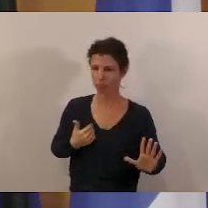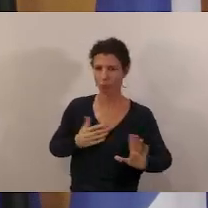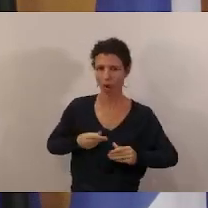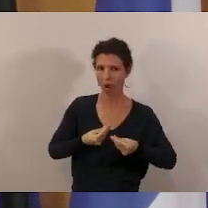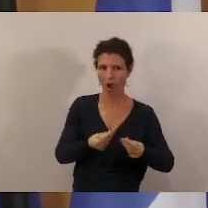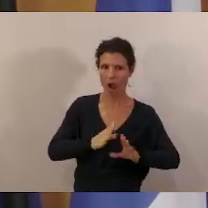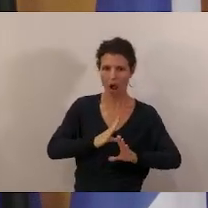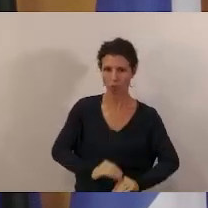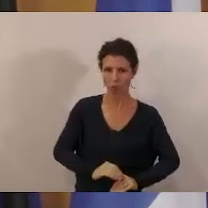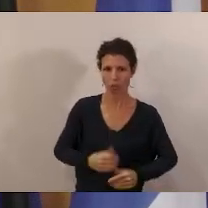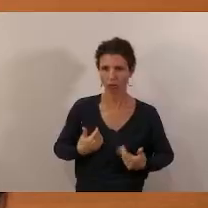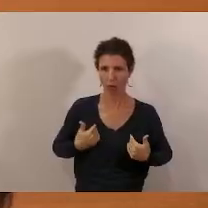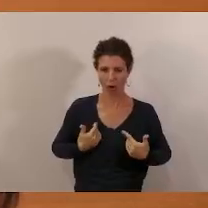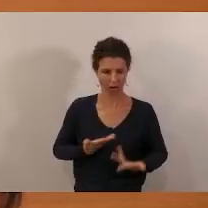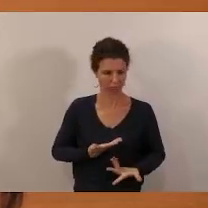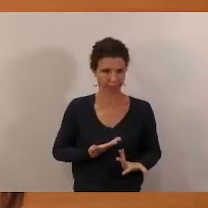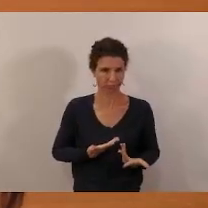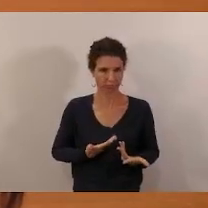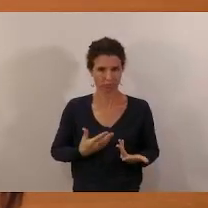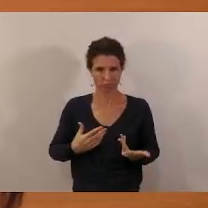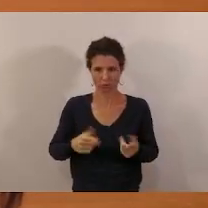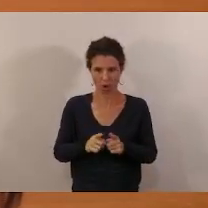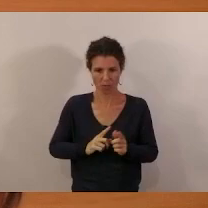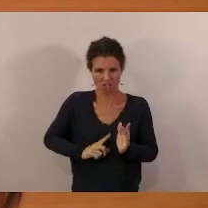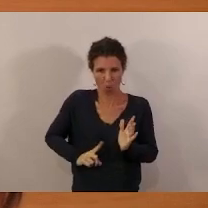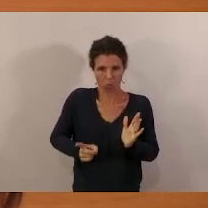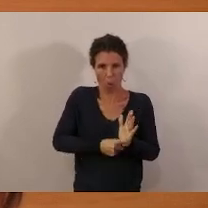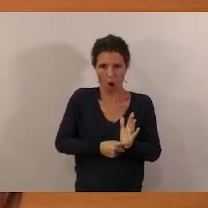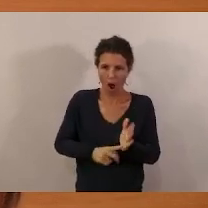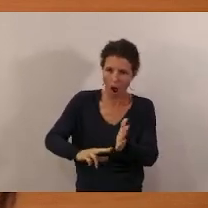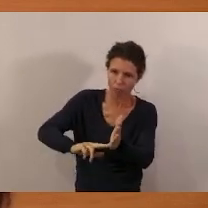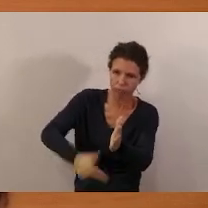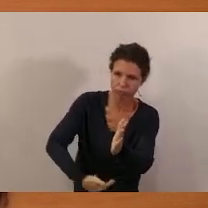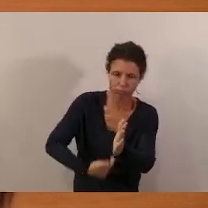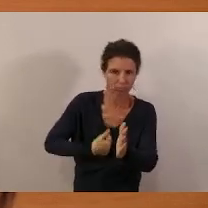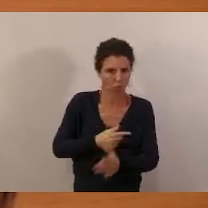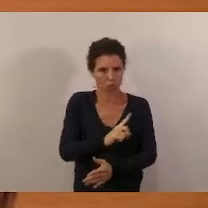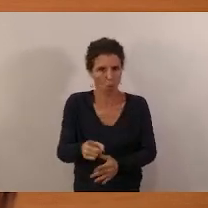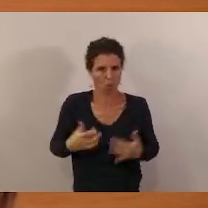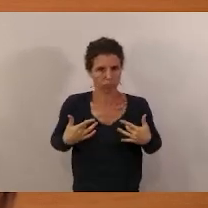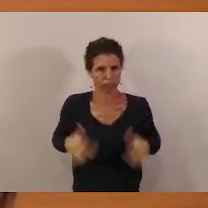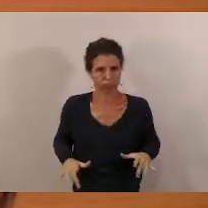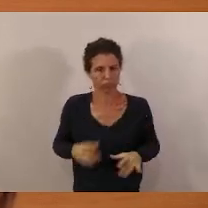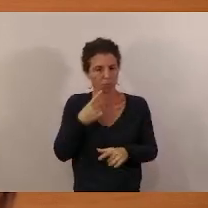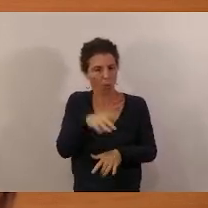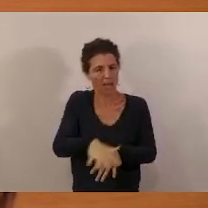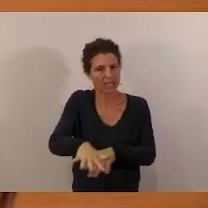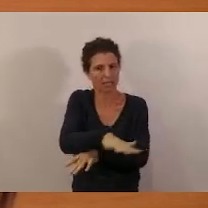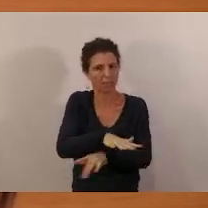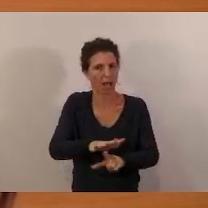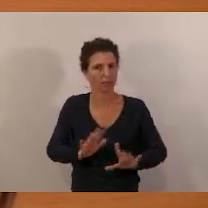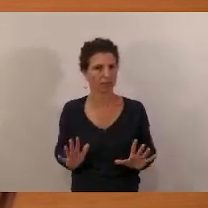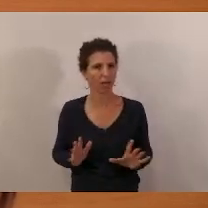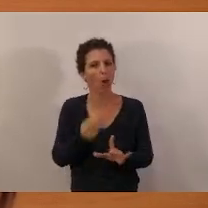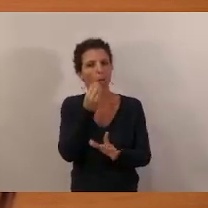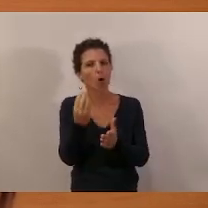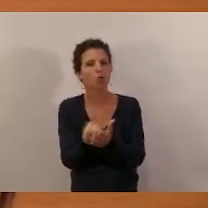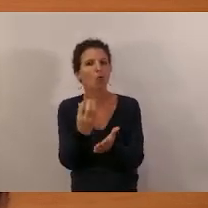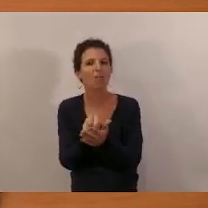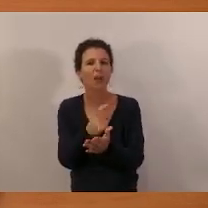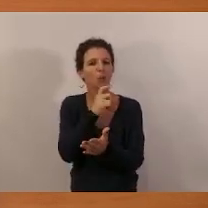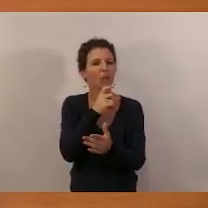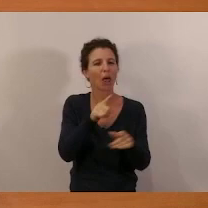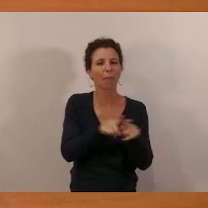à signer de permis de construire sur cet espace. Et quand même, je vais quand même vous annoncer une bonne nouvelle, on en a annoncé une tout à l'heure par rapport à Carly.